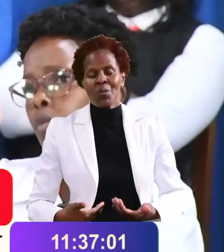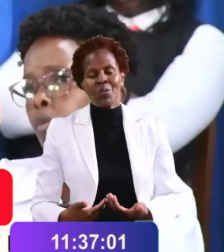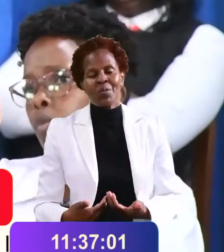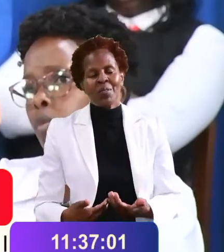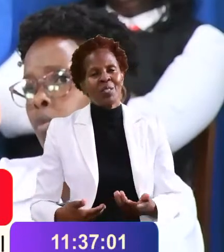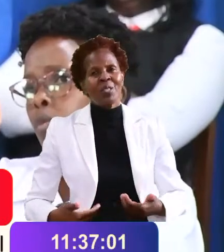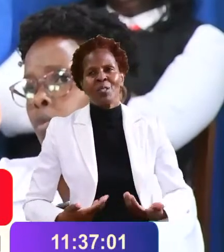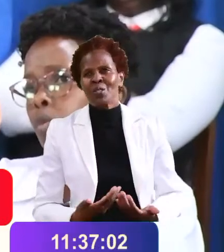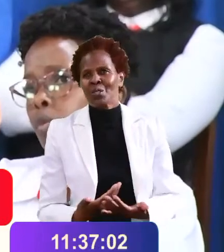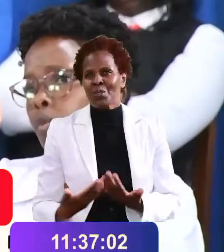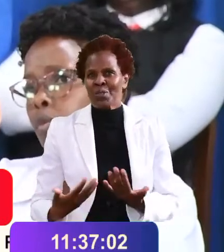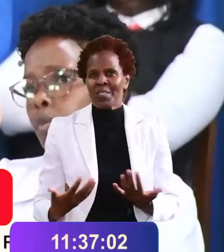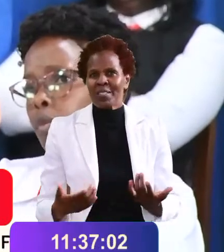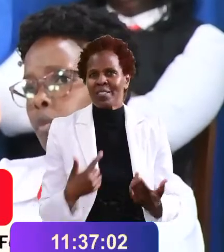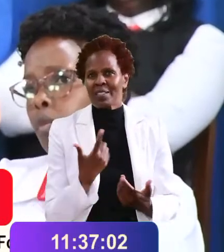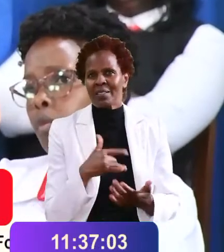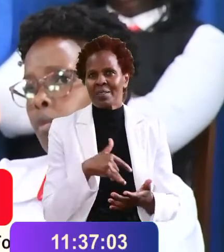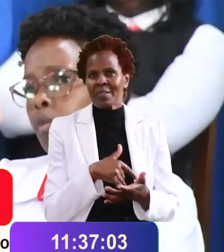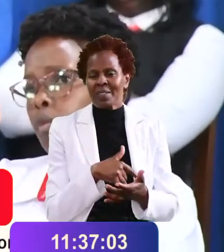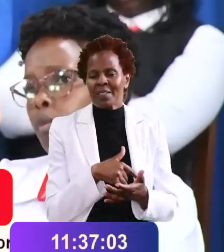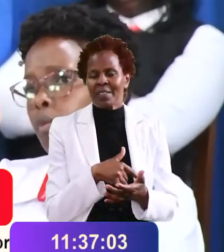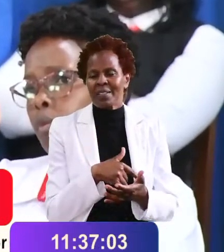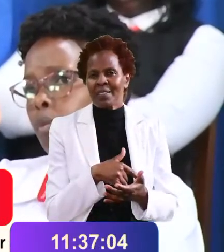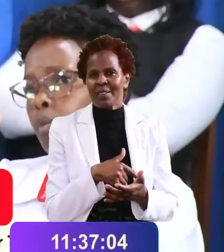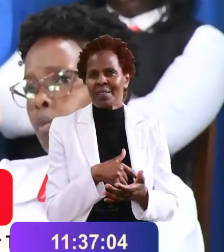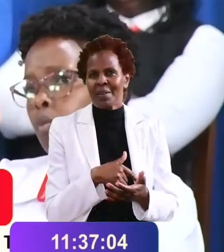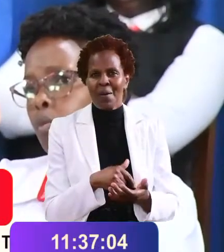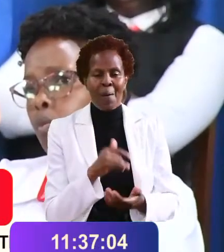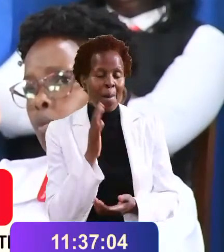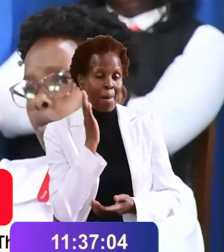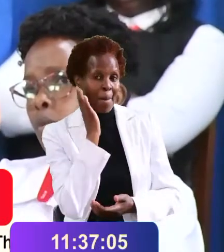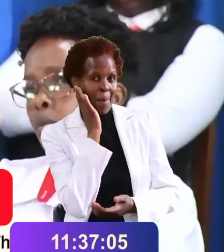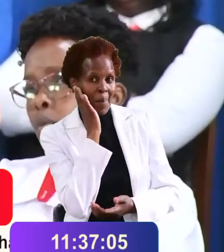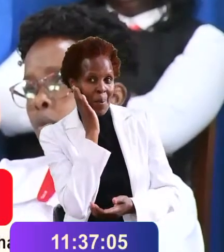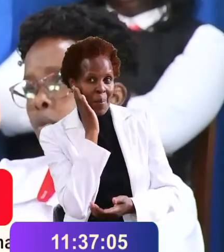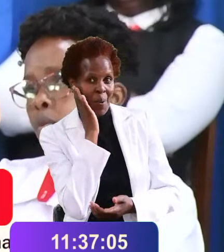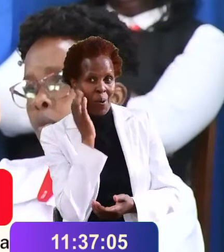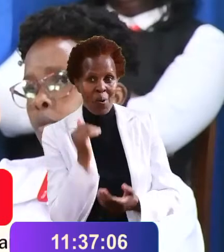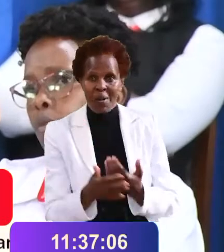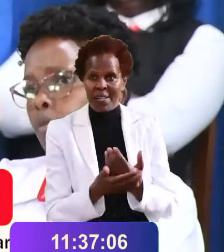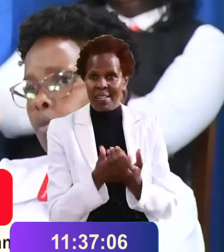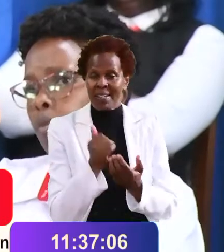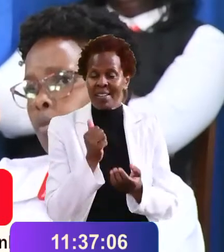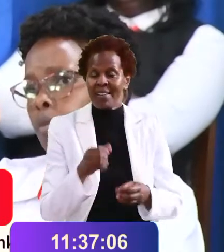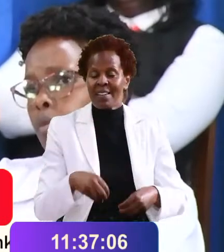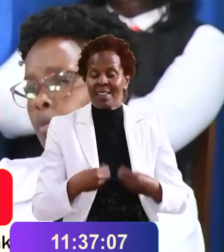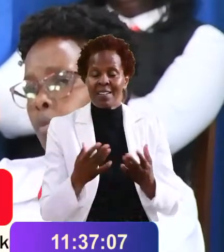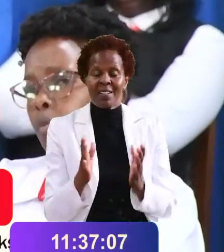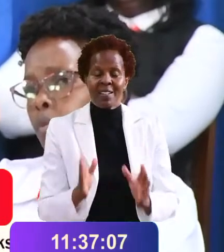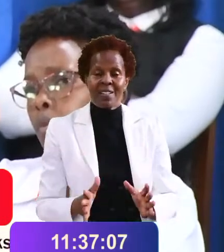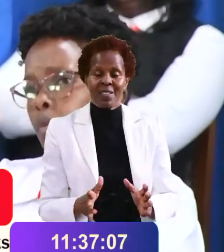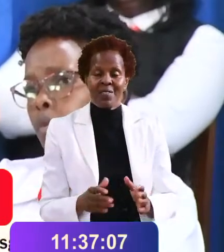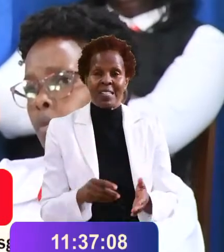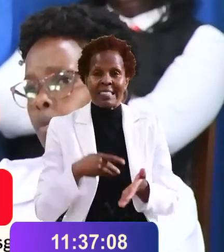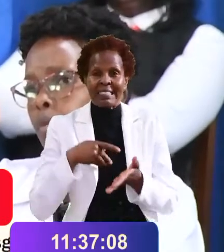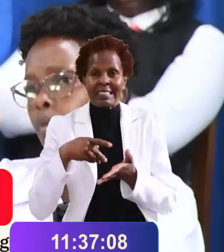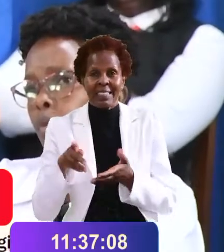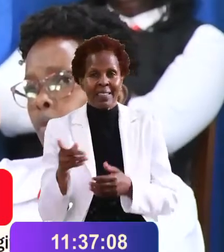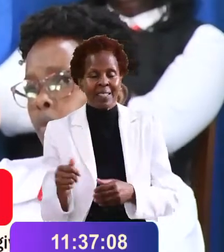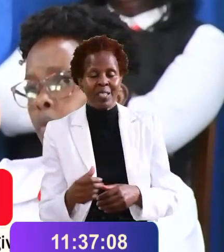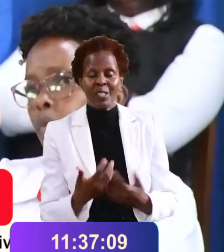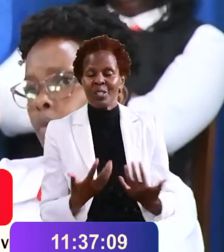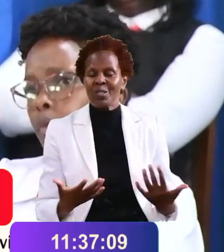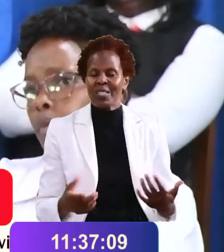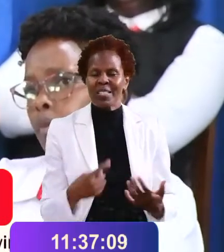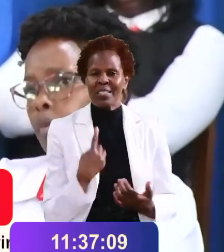watoto wanasema kwamba mama au walezi wao wanawaambia wanataka kuwatuma, lakini watoto